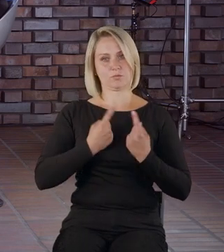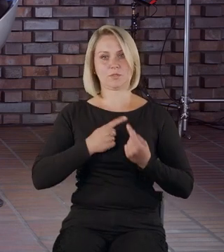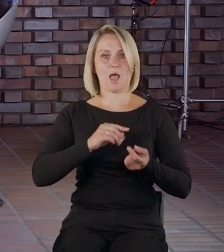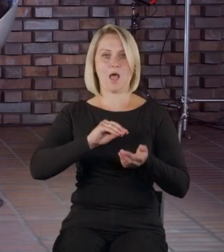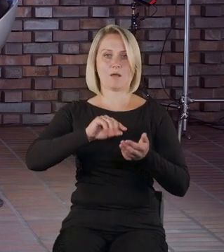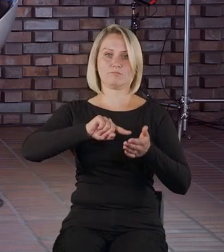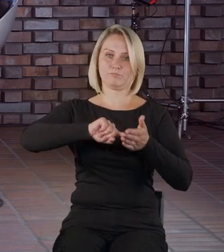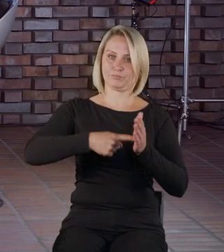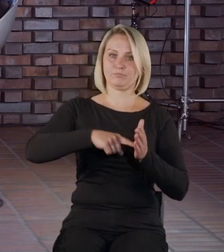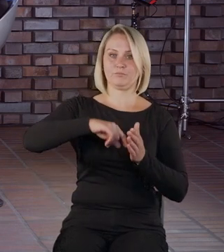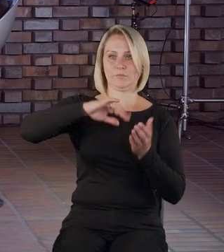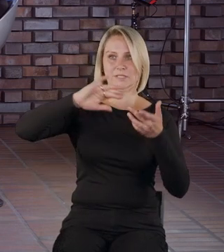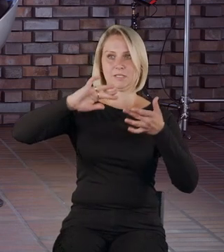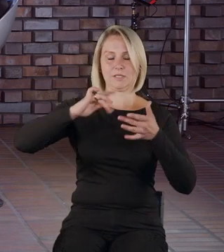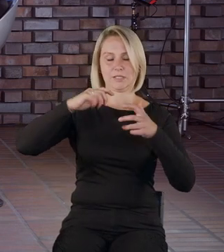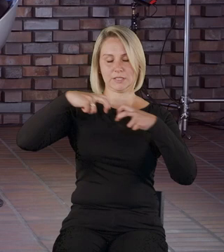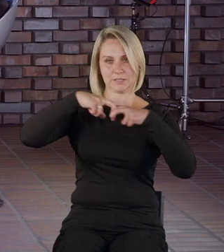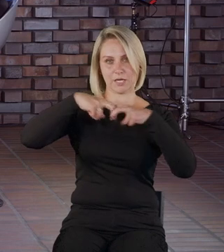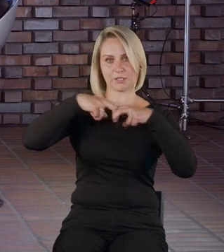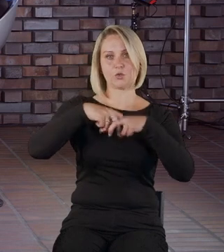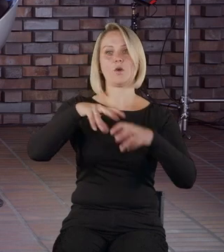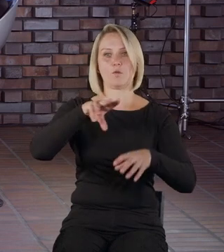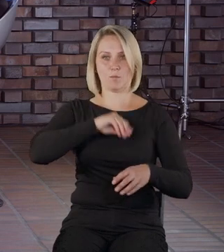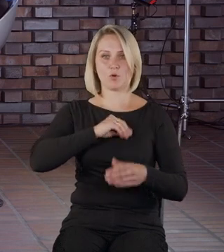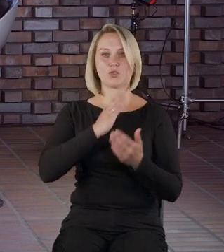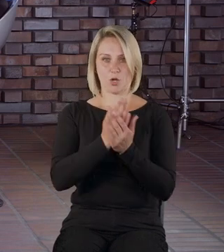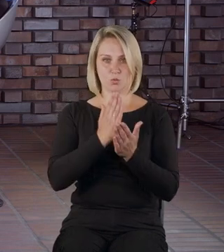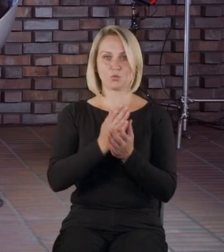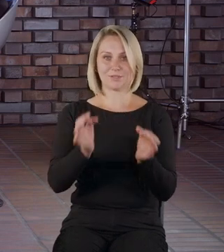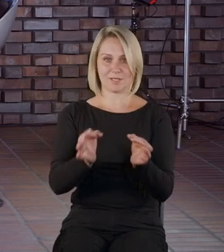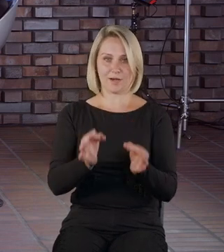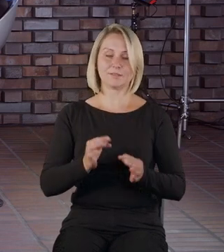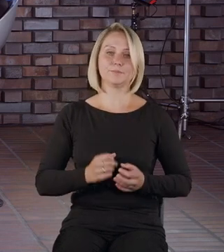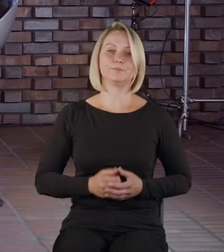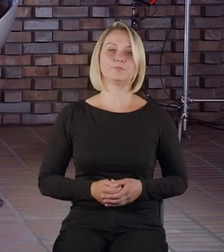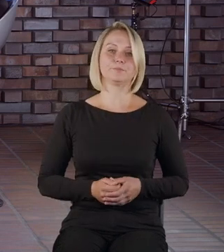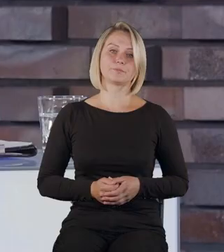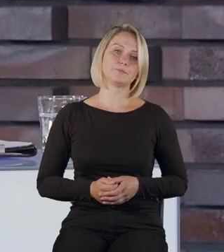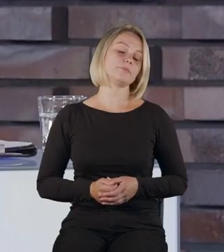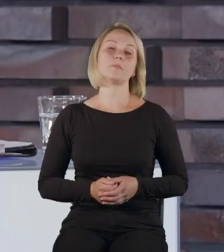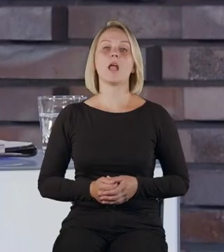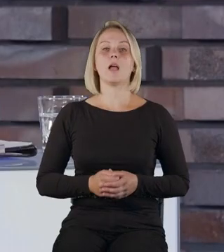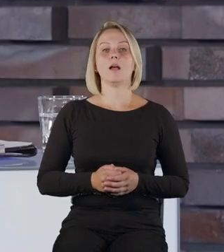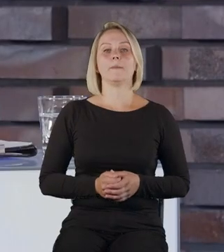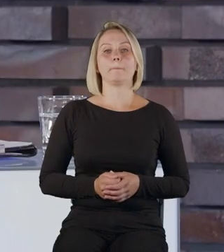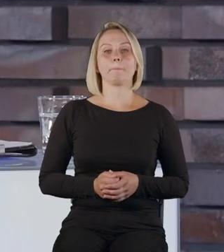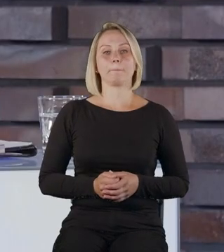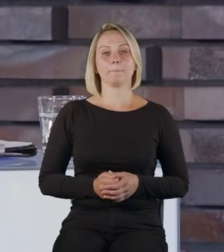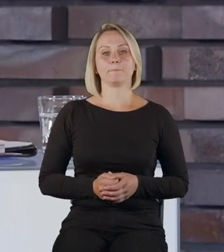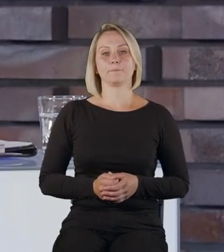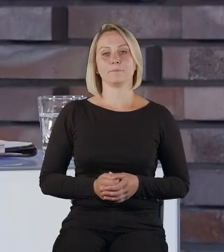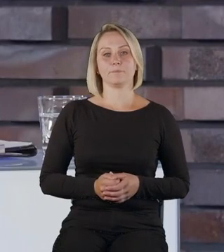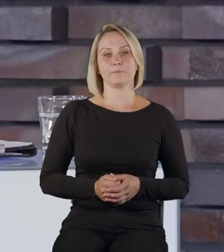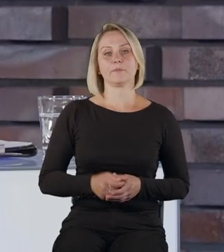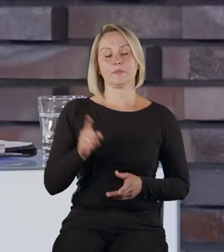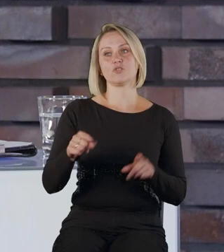mogą zarejestrować się w internetowej rejestracji, w systemie internetowej rejestracji kandydatów i